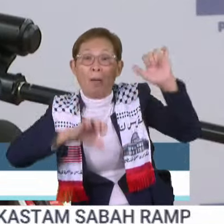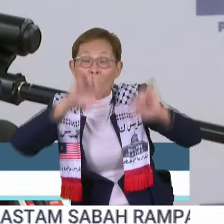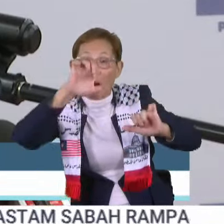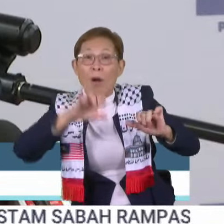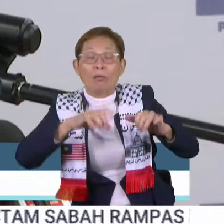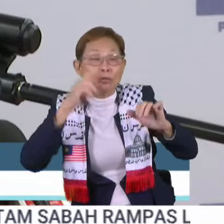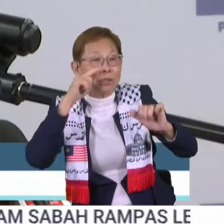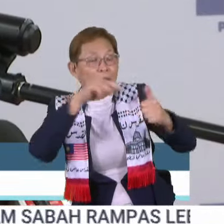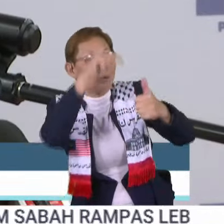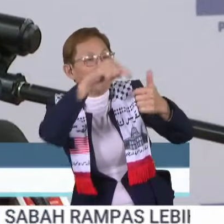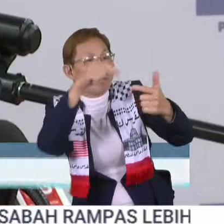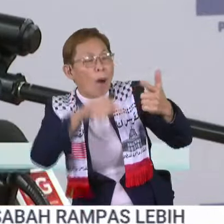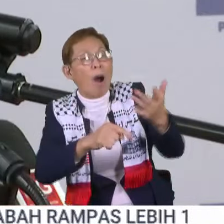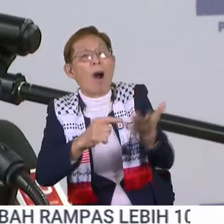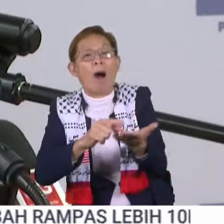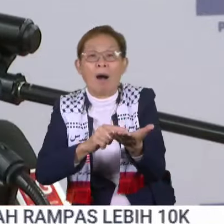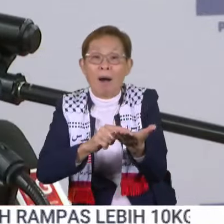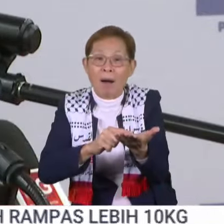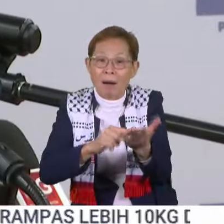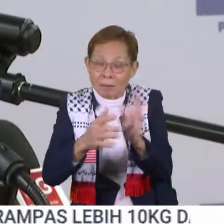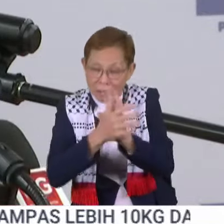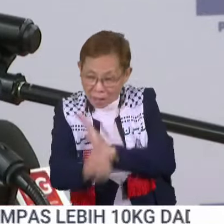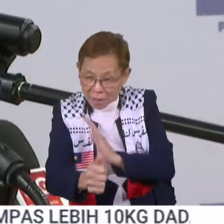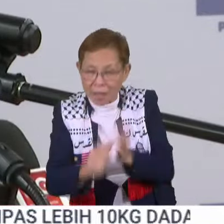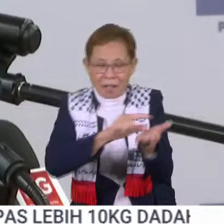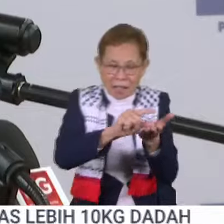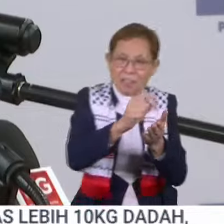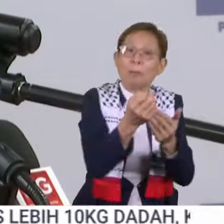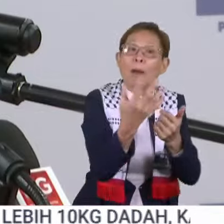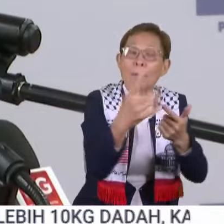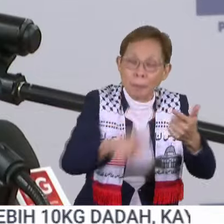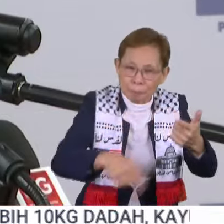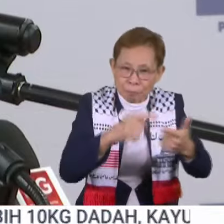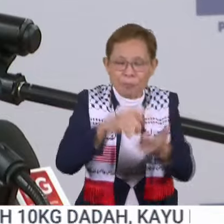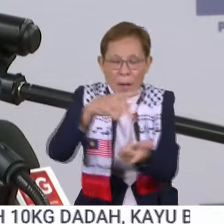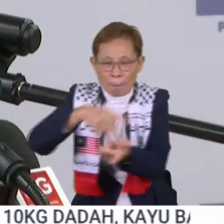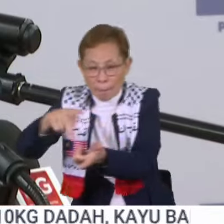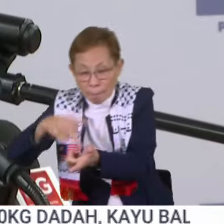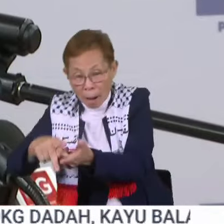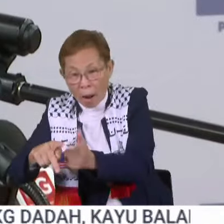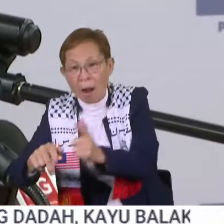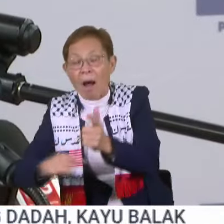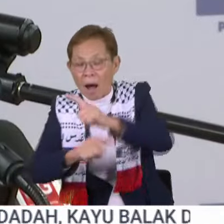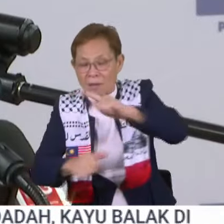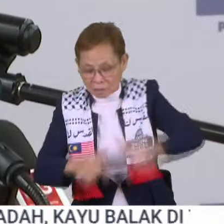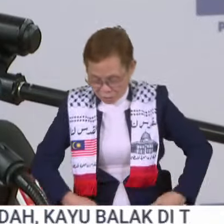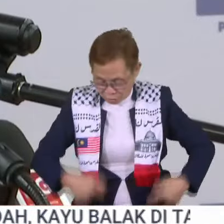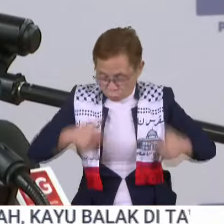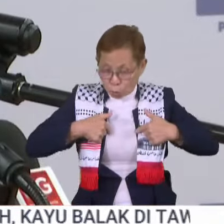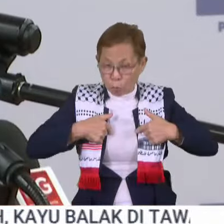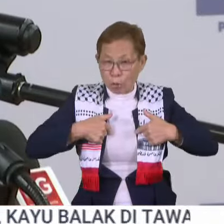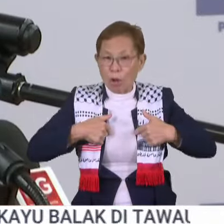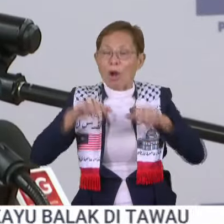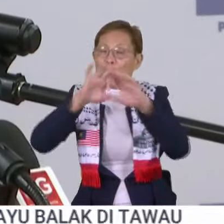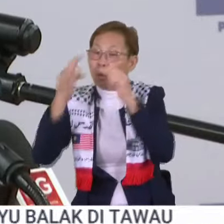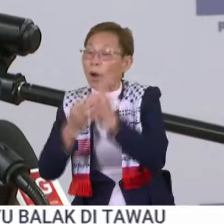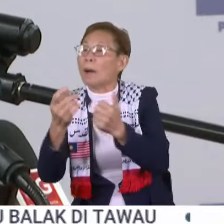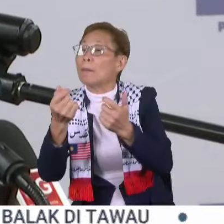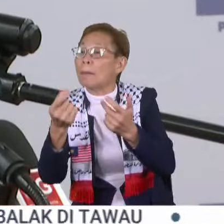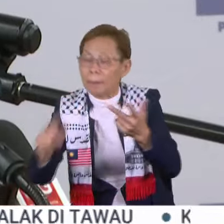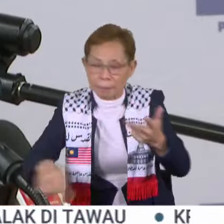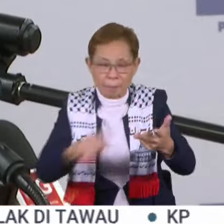parameter-parameter kelayakan. Pendapatan boleh guna dia berapa? Pendapat perbelanjaan asas kehidupan wajar keluarga dia